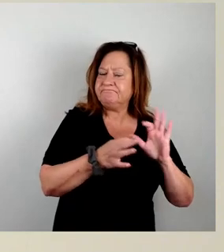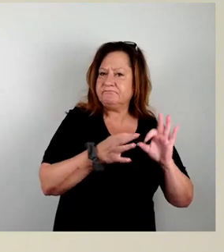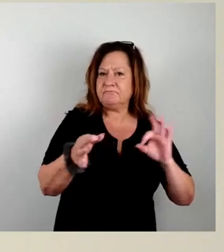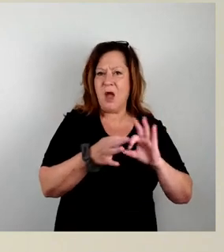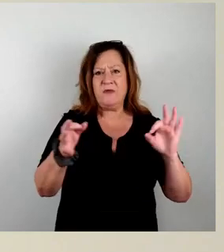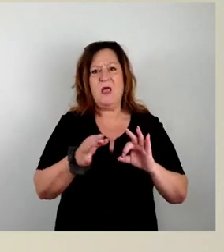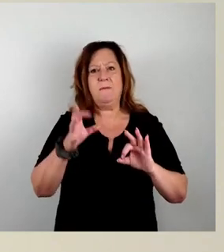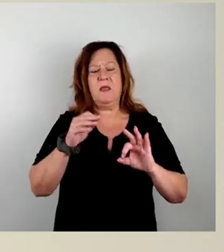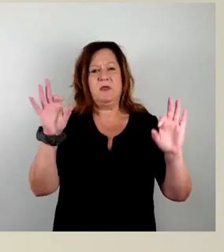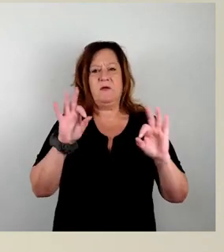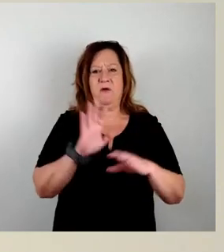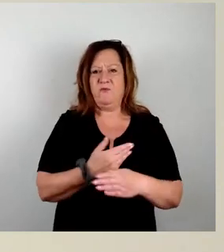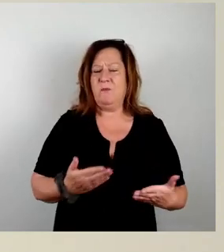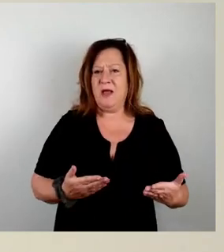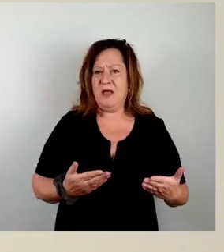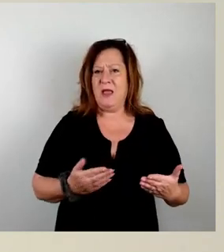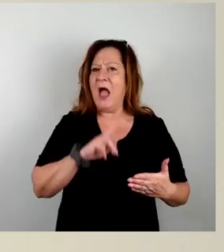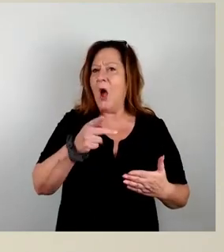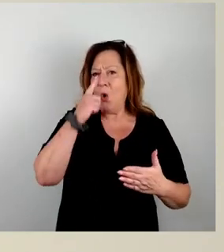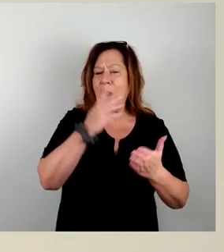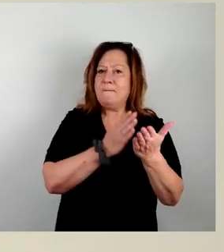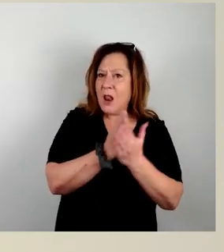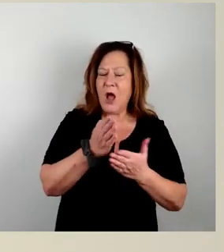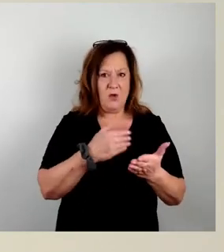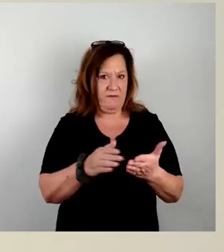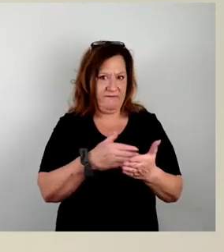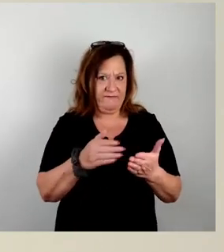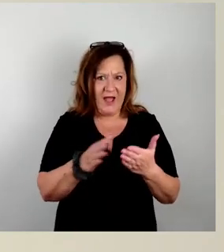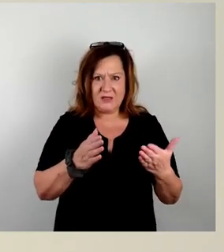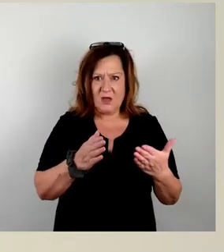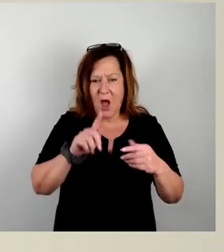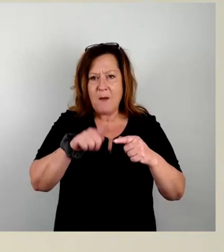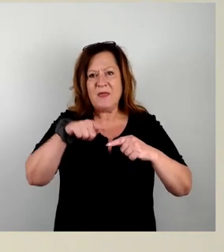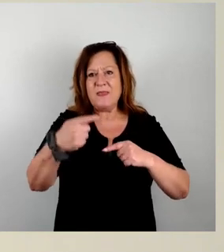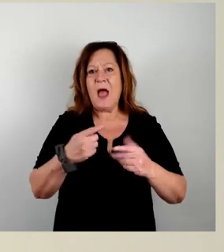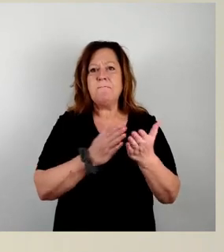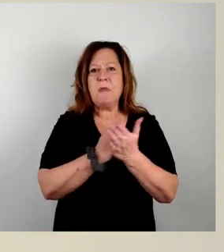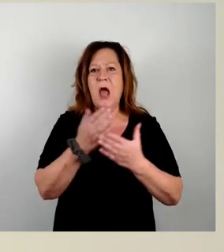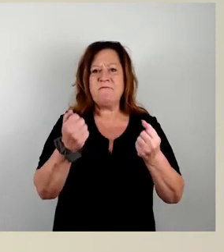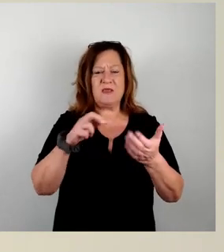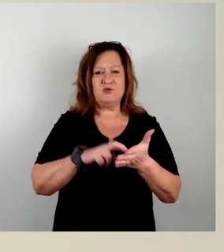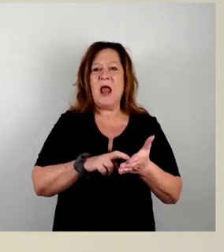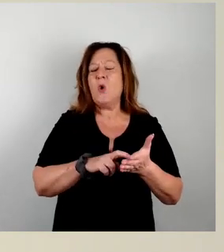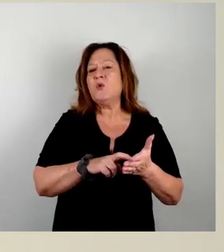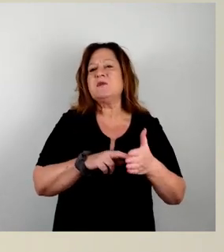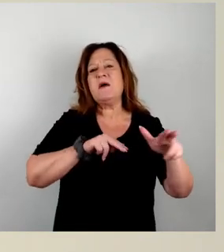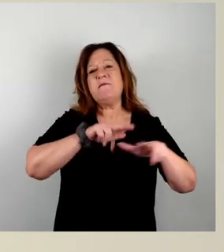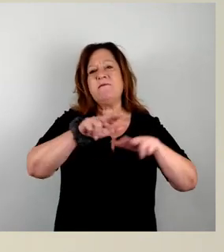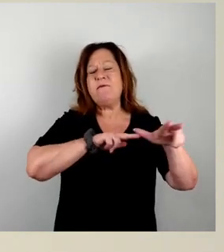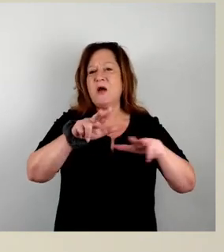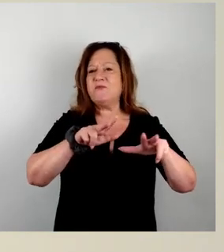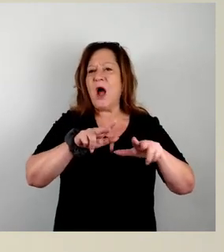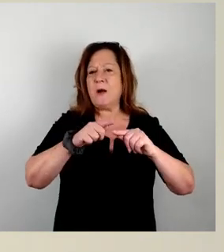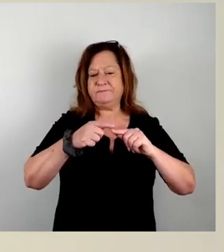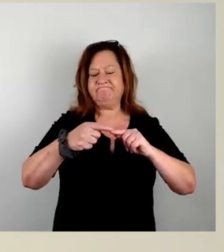Planung fortgeführt wurde, mit entsprechendem Planfeststellungsverfahren würde bei einem grundhaften Ausbau noch einige Zeit ins Land gehen. Und